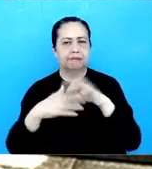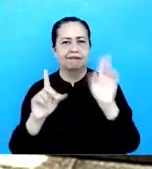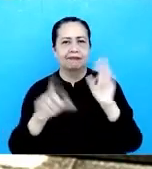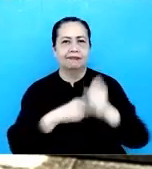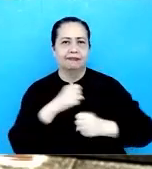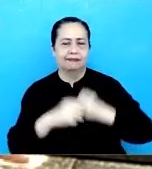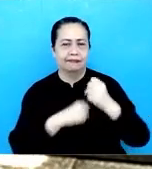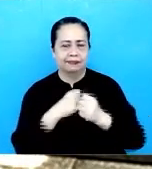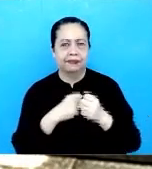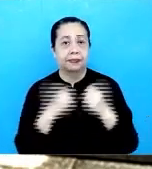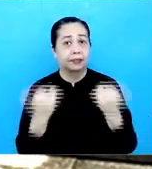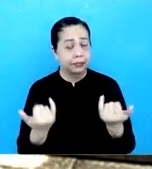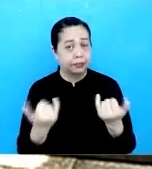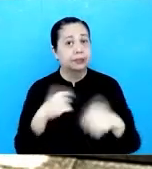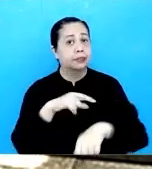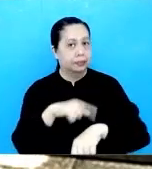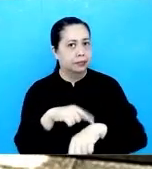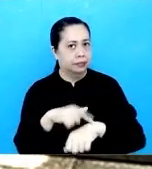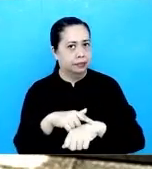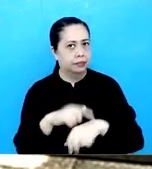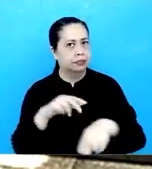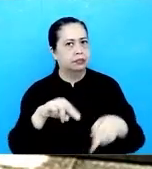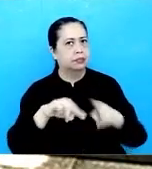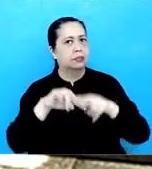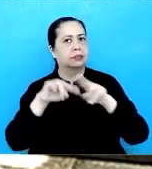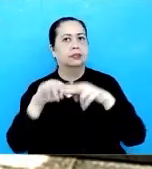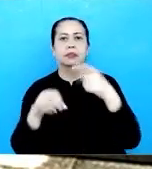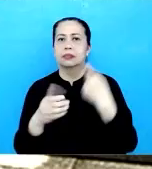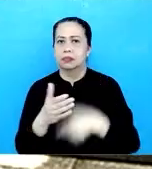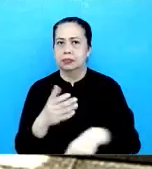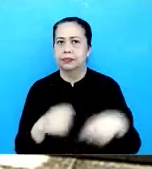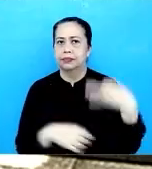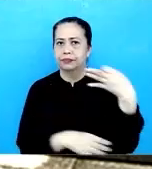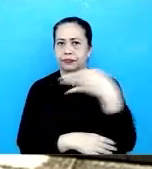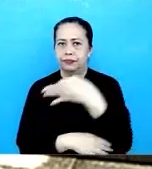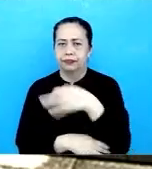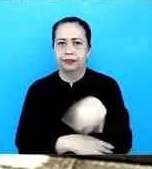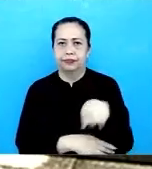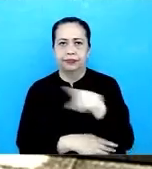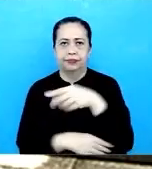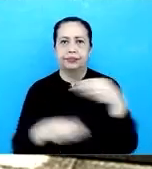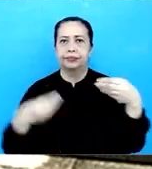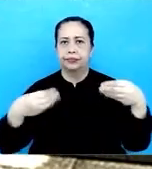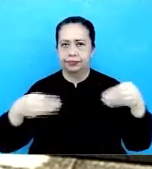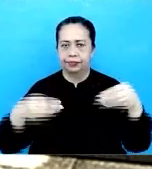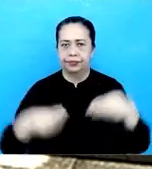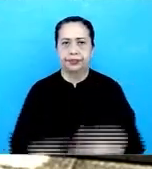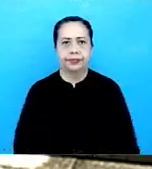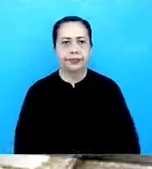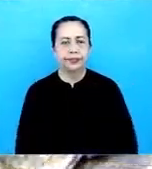naman sa ganitong mga panahon, tumataas ang presyo ng isda sa mga pamilihan.